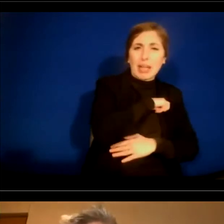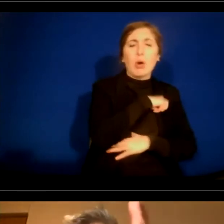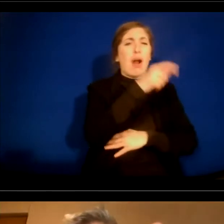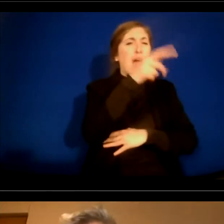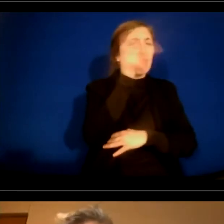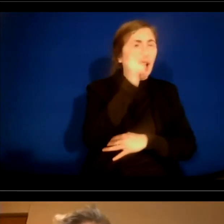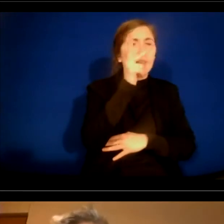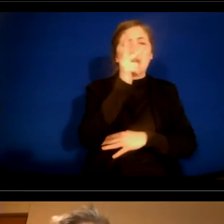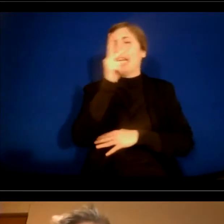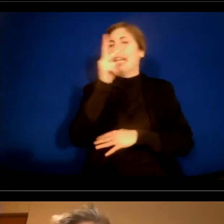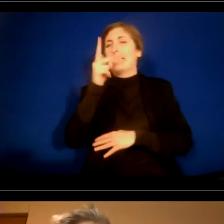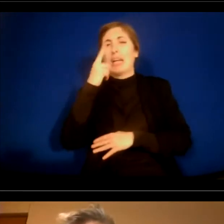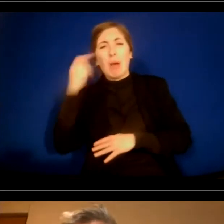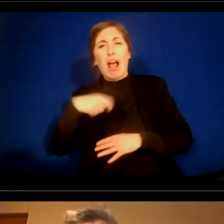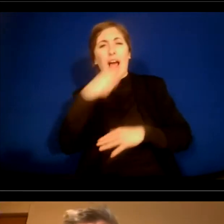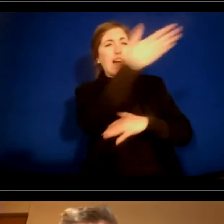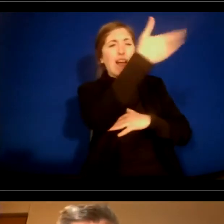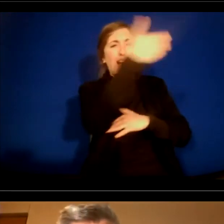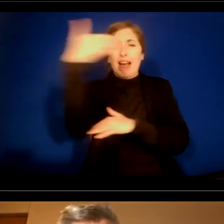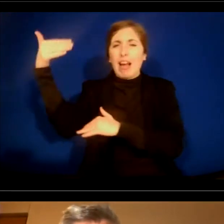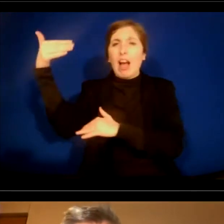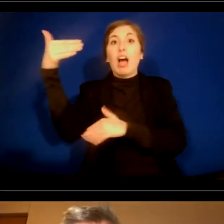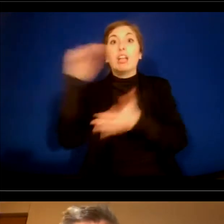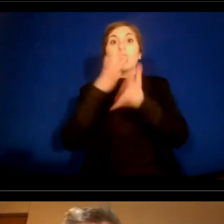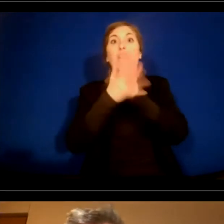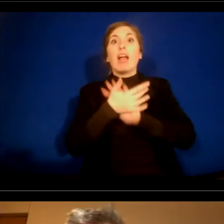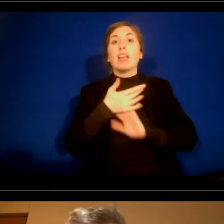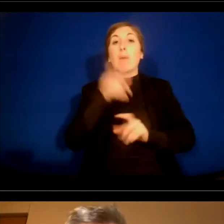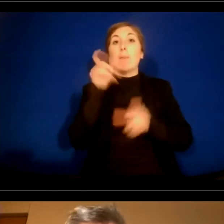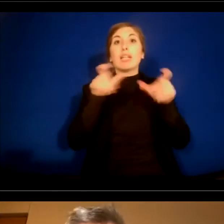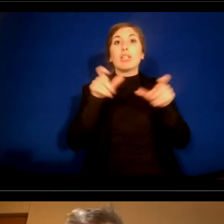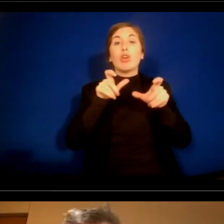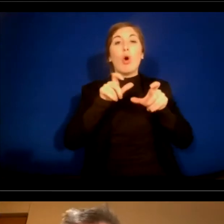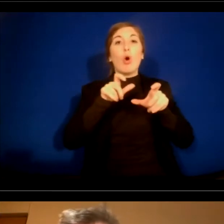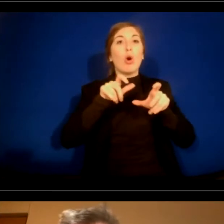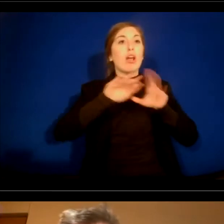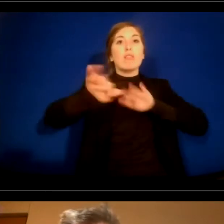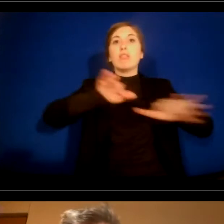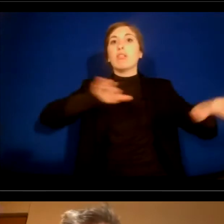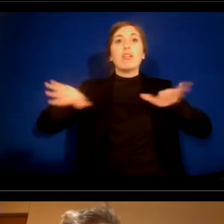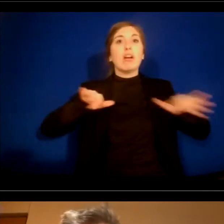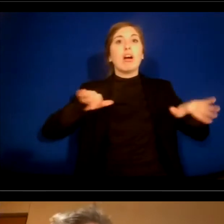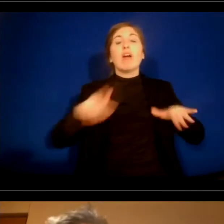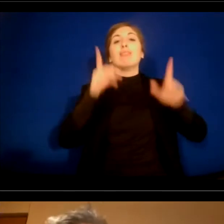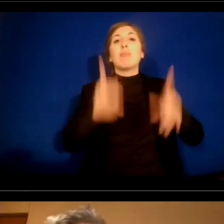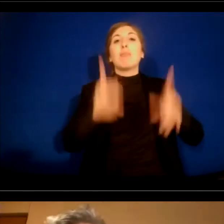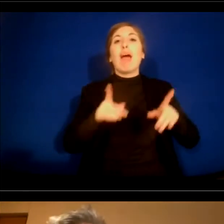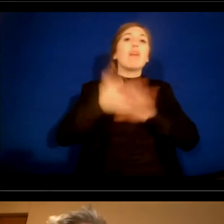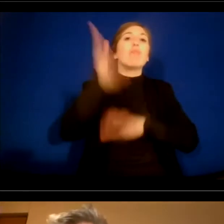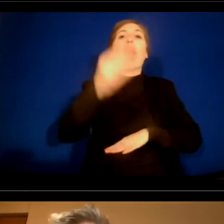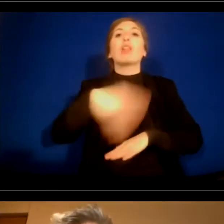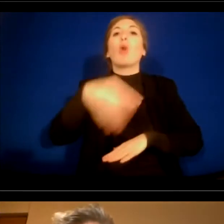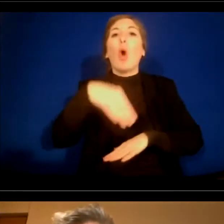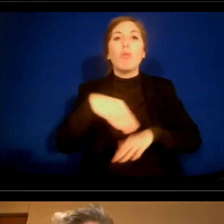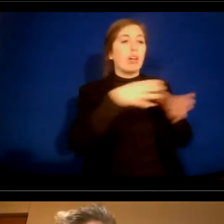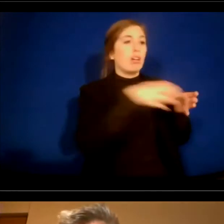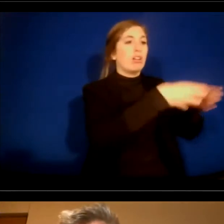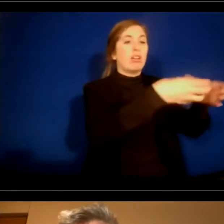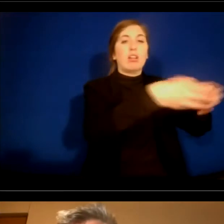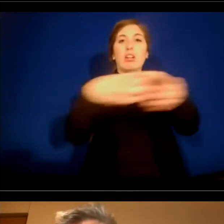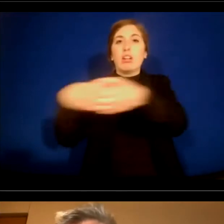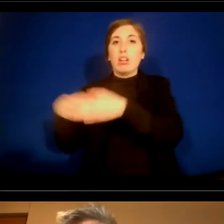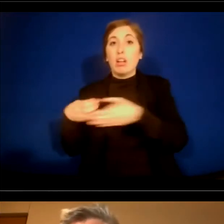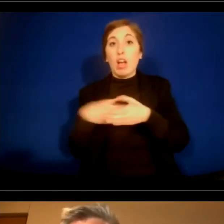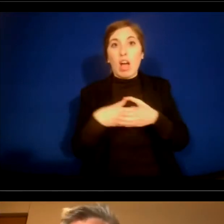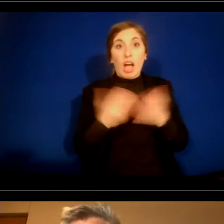po' divise in base a dove andranno. E nei due che ho visto io, in quello di questa sera, l'Italia ha tutto uno spazio e quindi